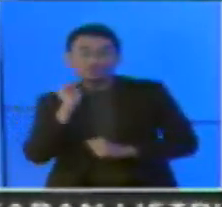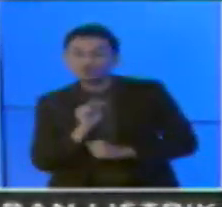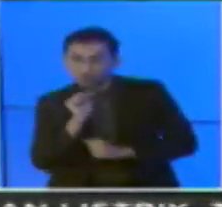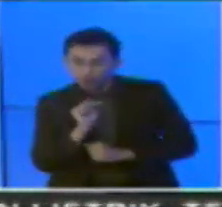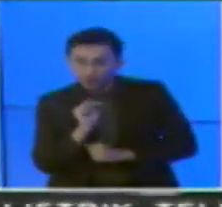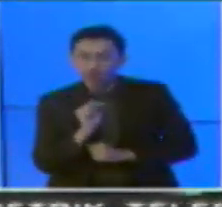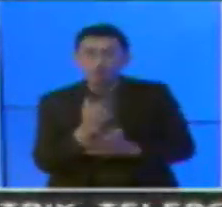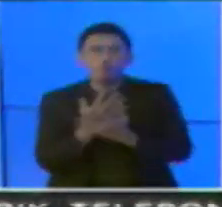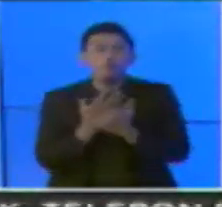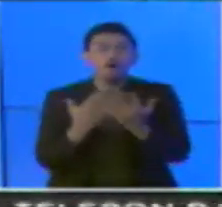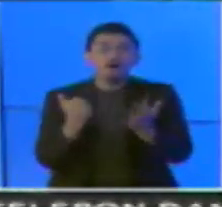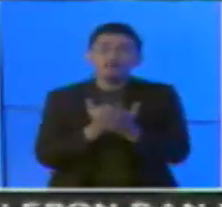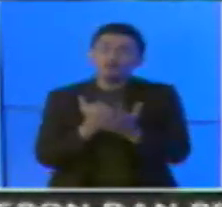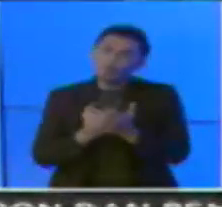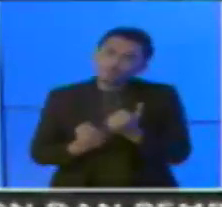sekitar.